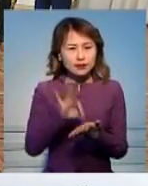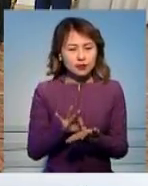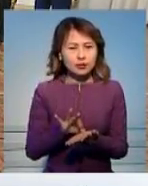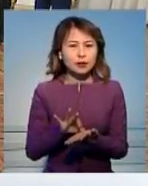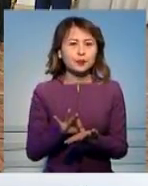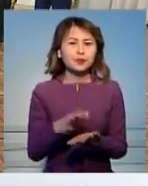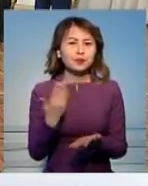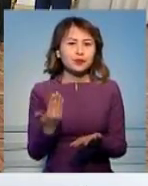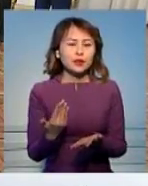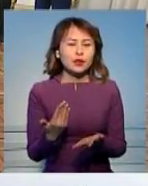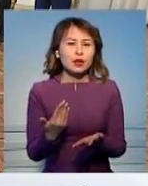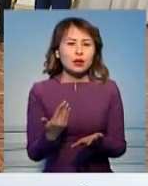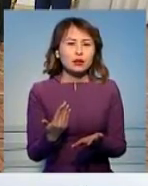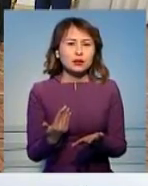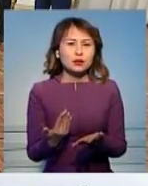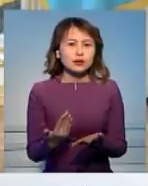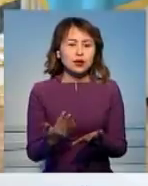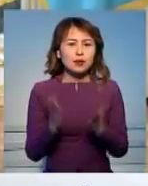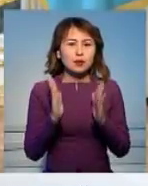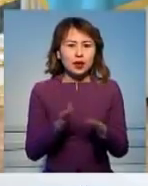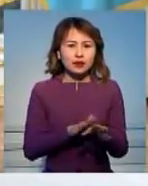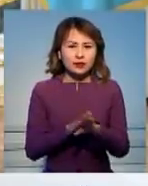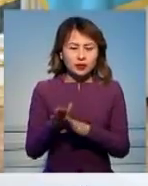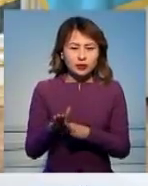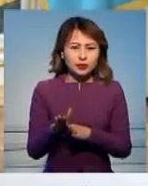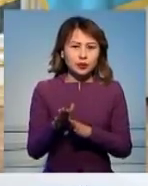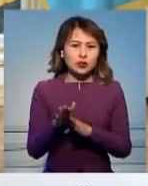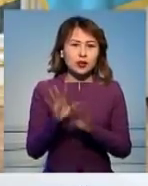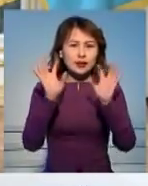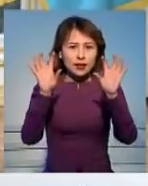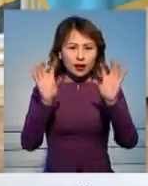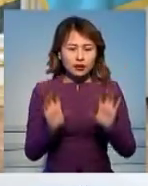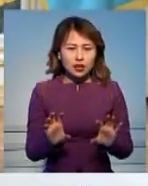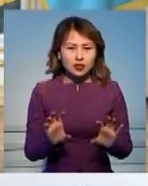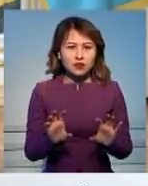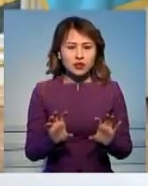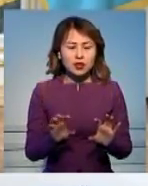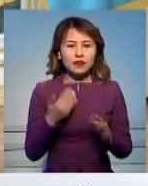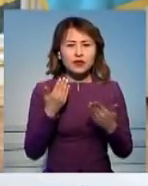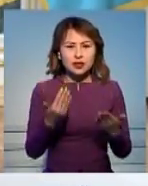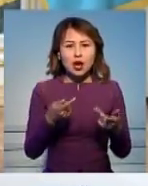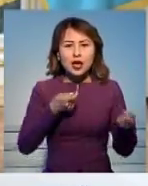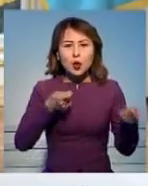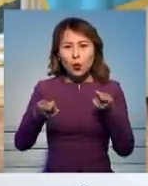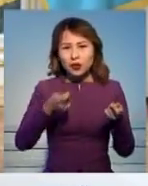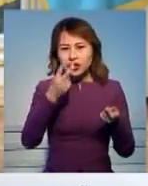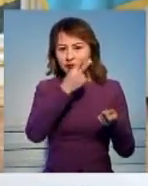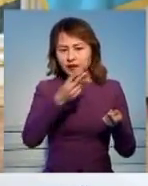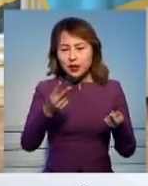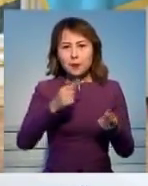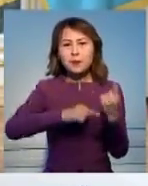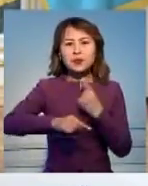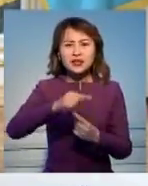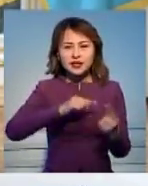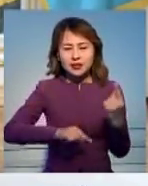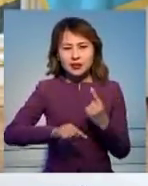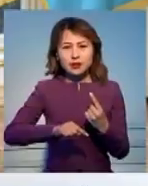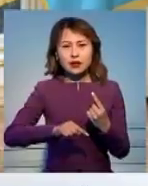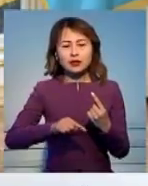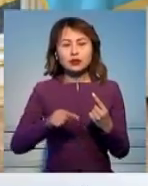изменений – это либерализация дальнейшего законодательства в сфере регулирования бизнеса.